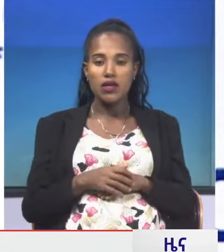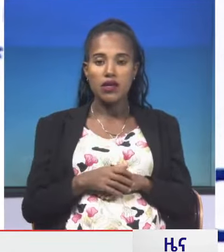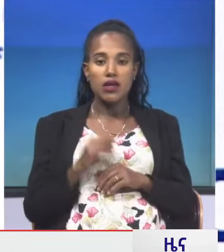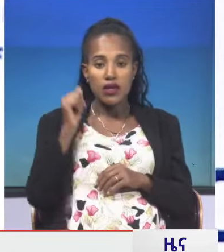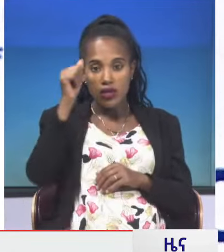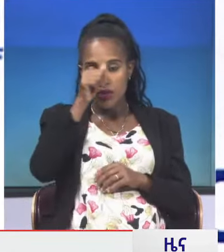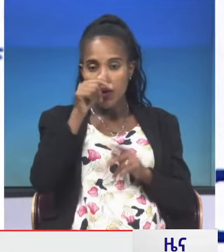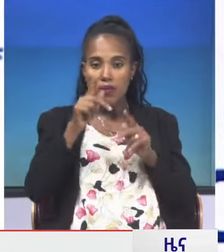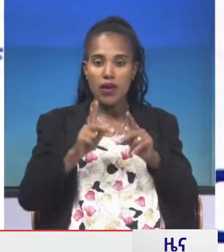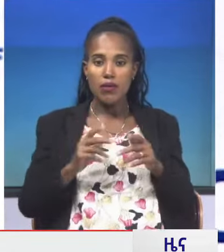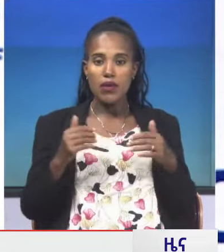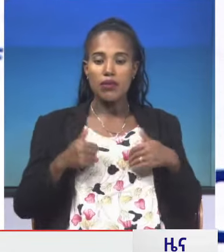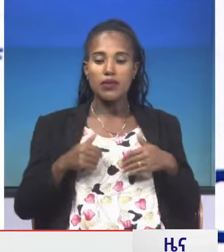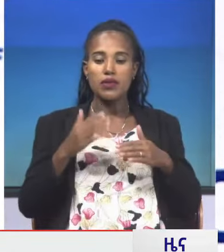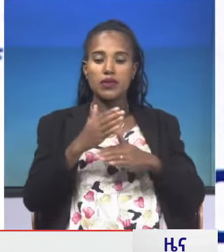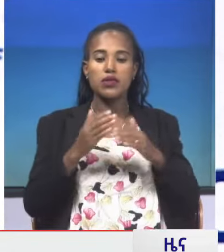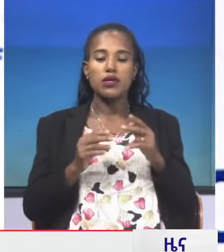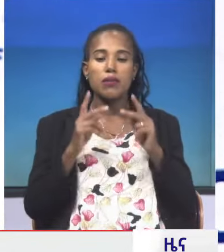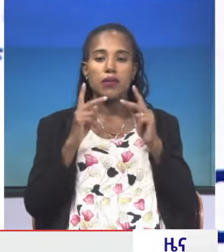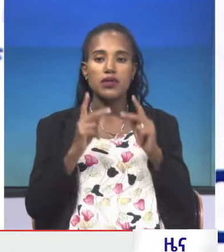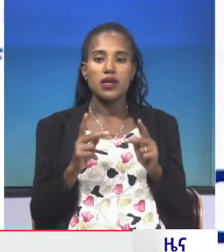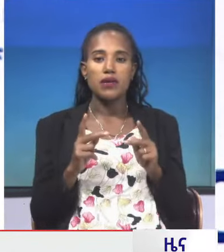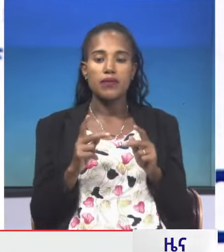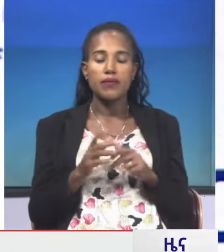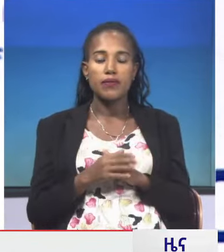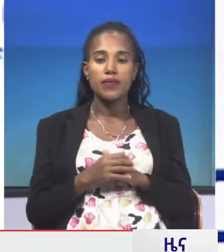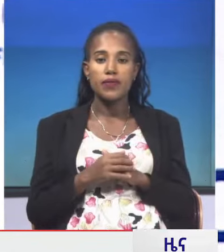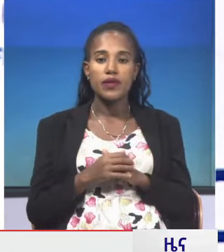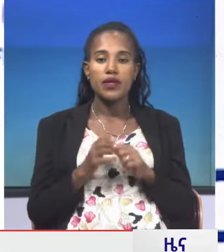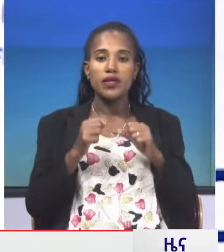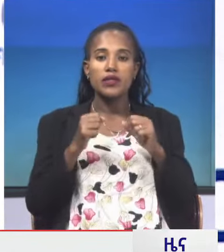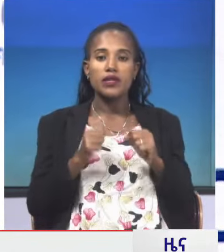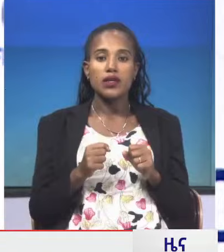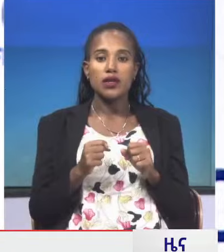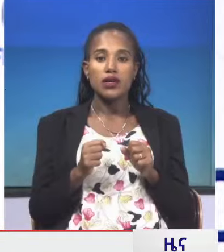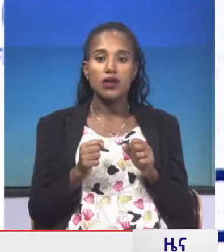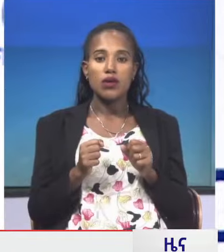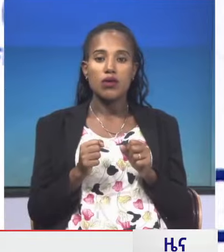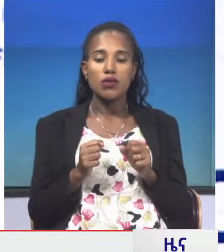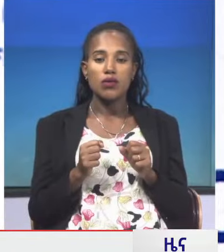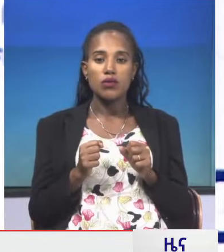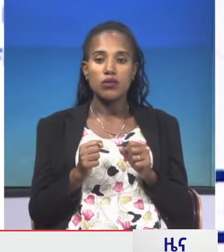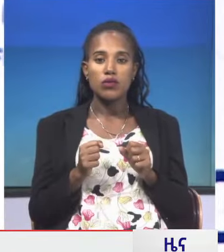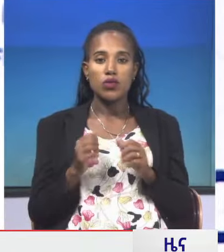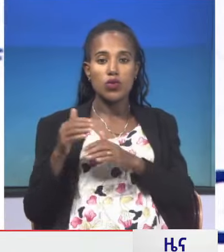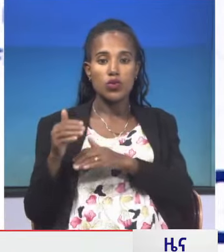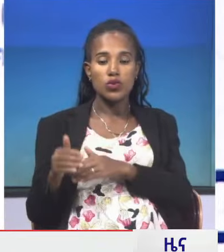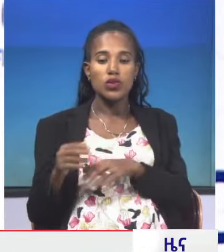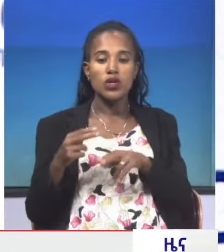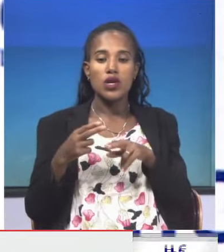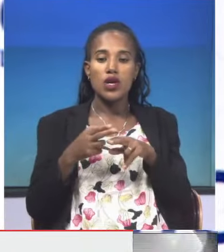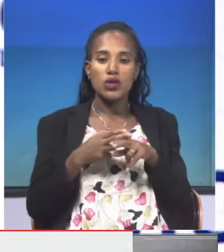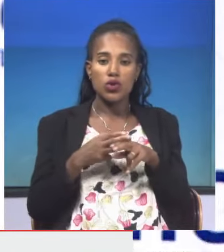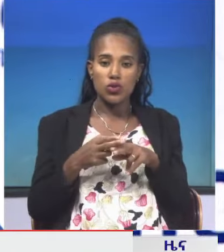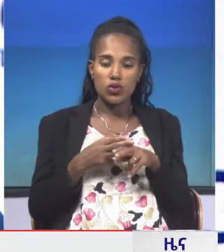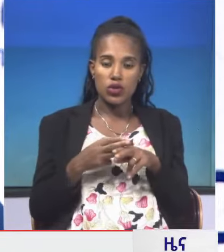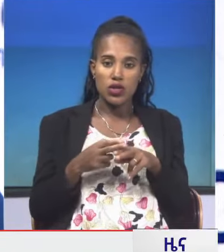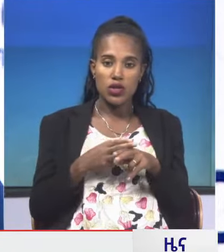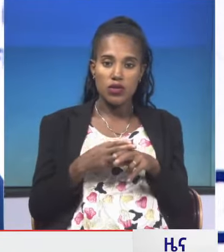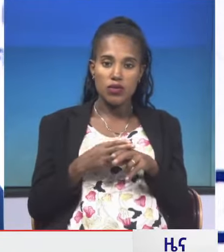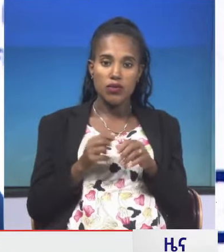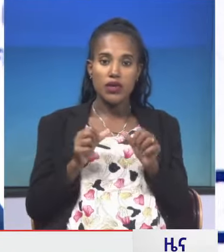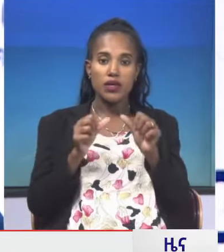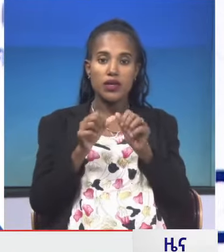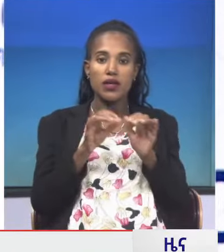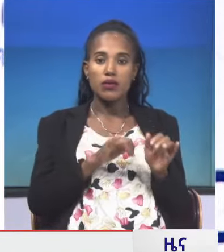ፓርላማ ያለበትን ደረጃ የሚያሳይ ጥንካሬ ጎኖችን፣ እጥረቶችን ደግሞ